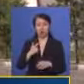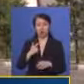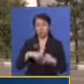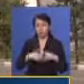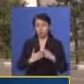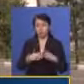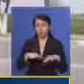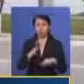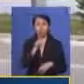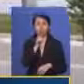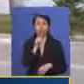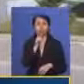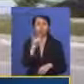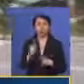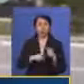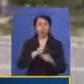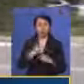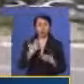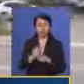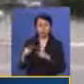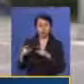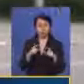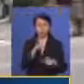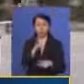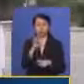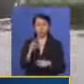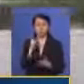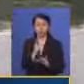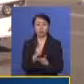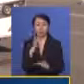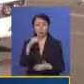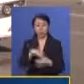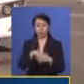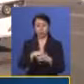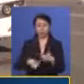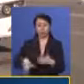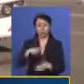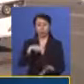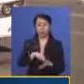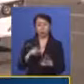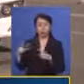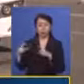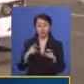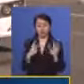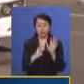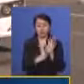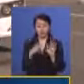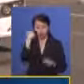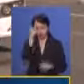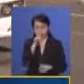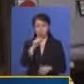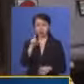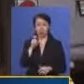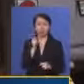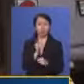производится в костанае предприниматели возьмут машины под проценты должны будут возместить полную стоимость транспорта за семь лет из ста